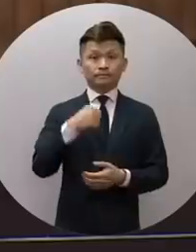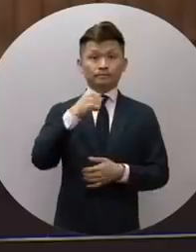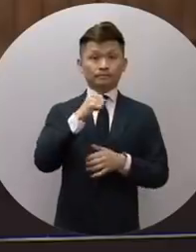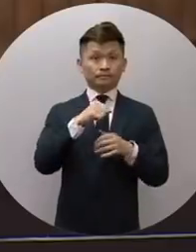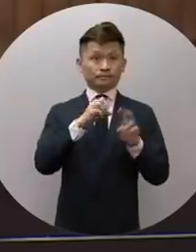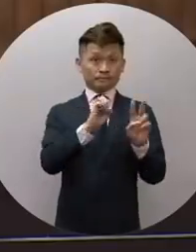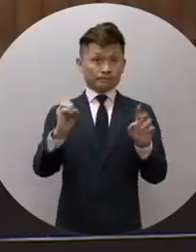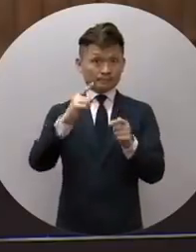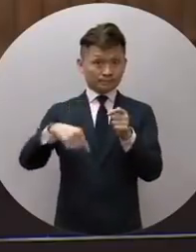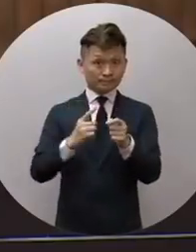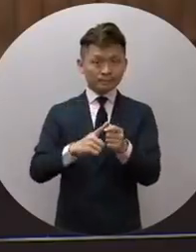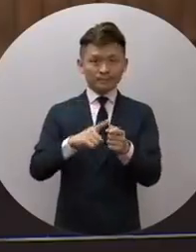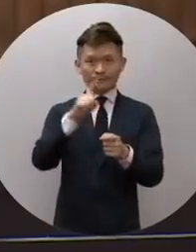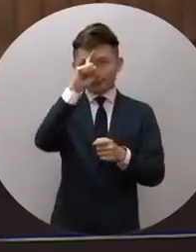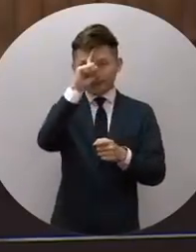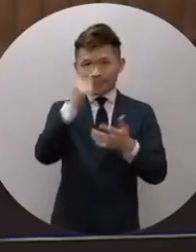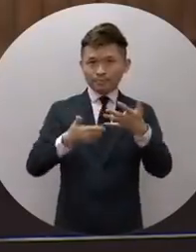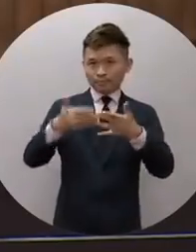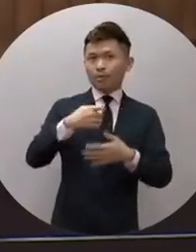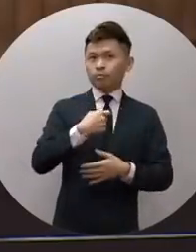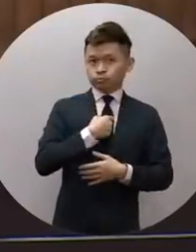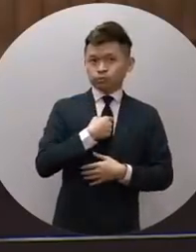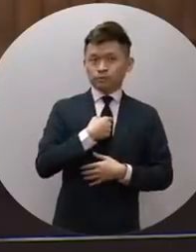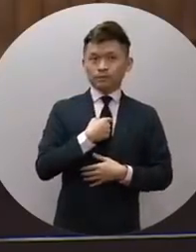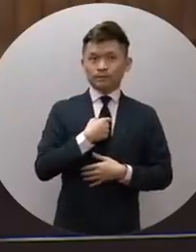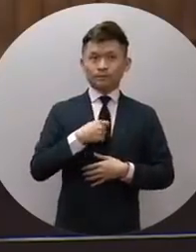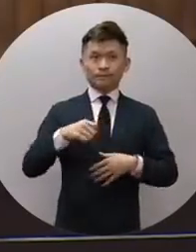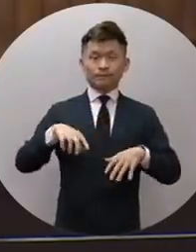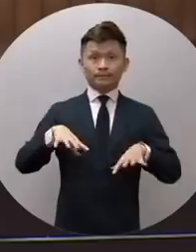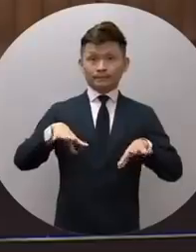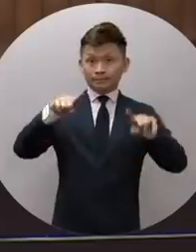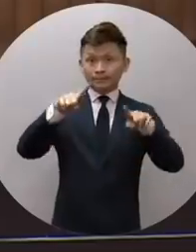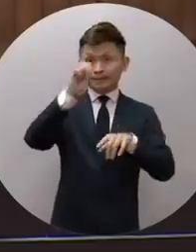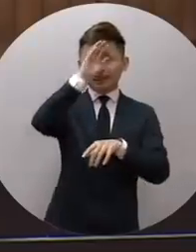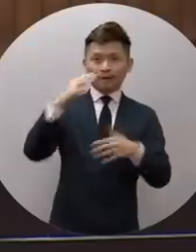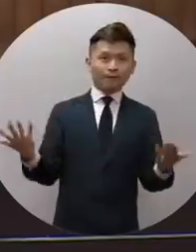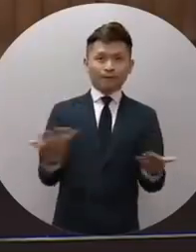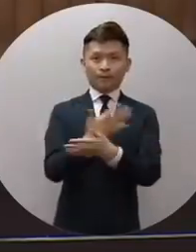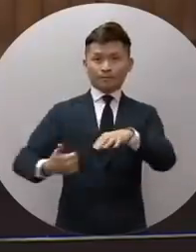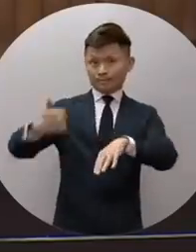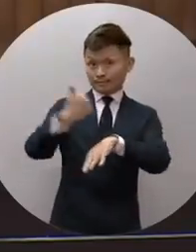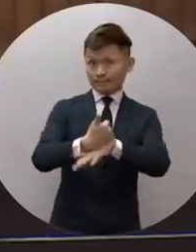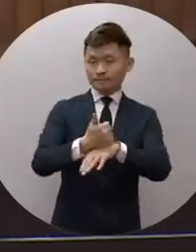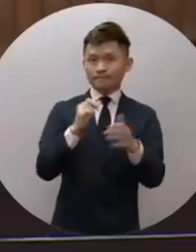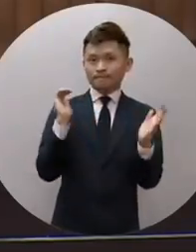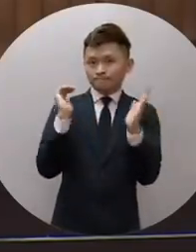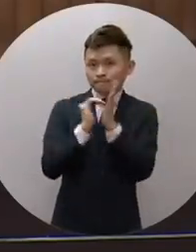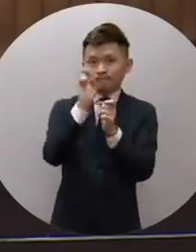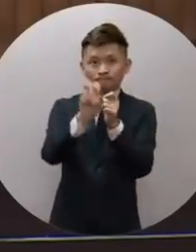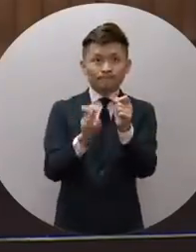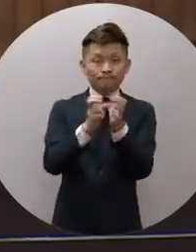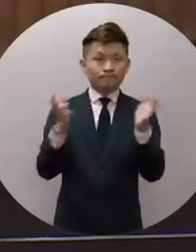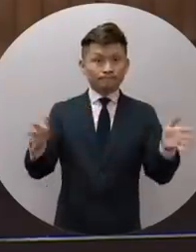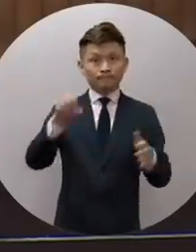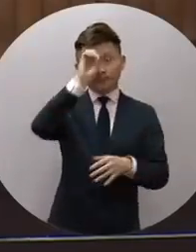2000年期待向上提升，造就首次的政党轮替。近20年来，政